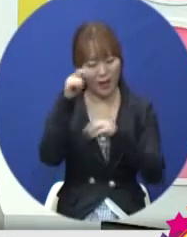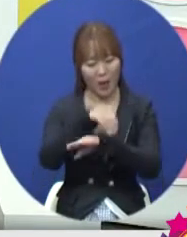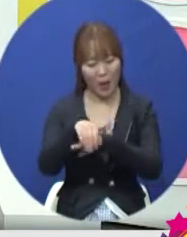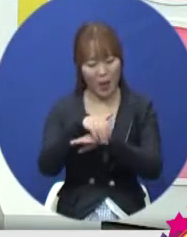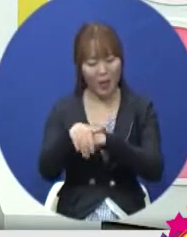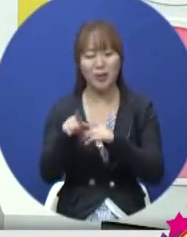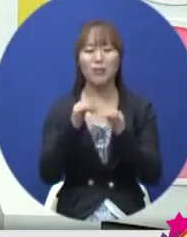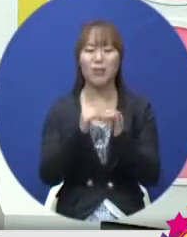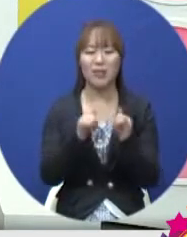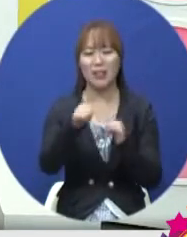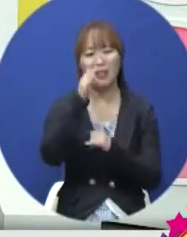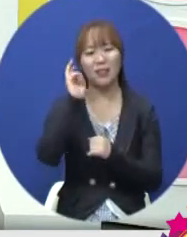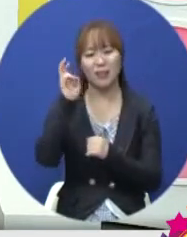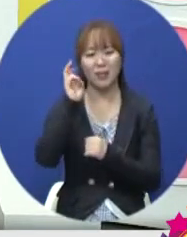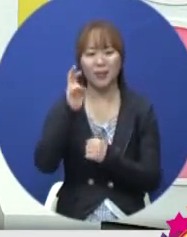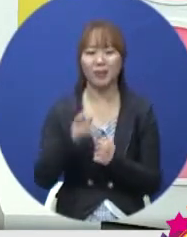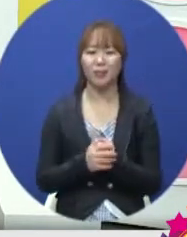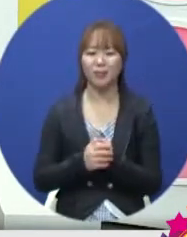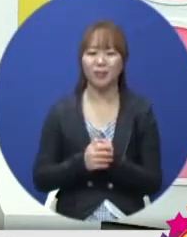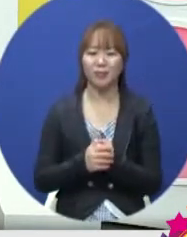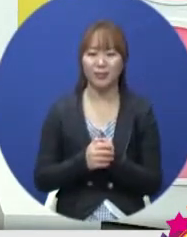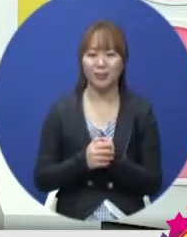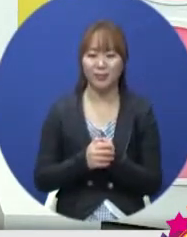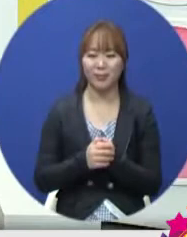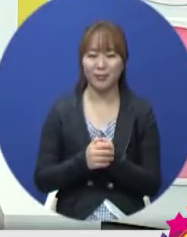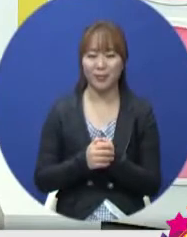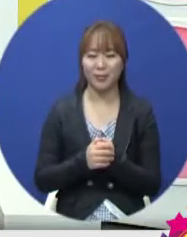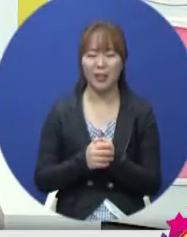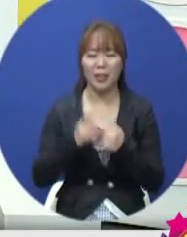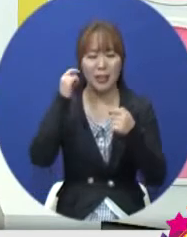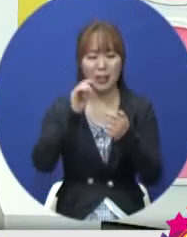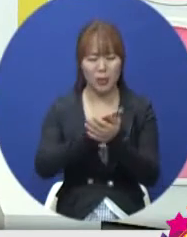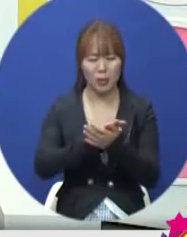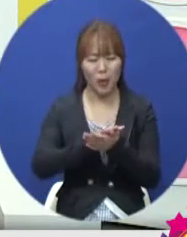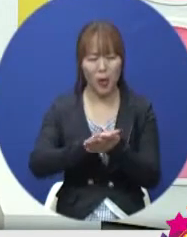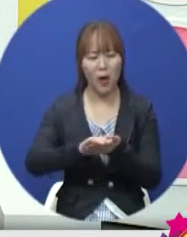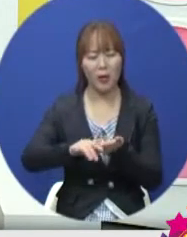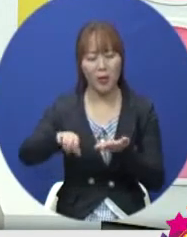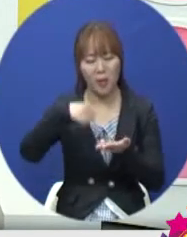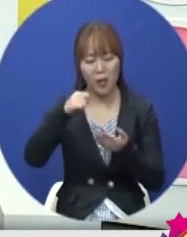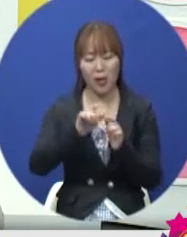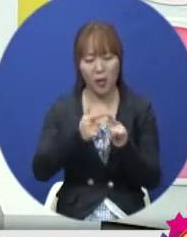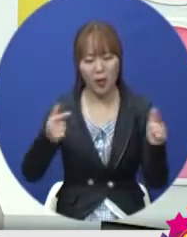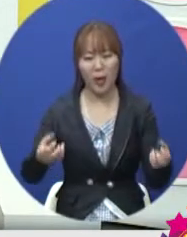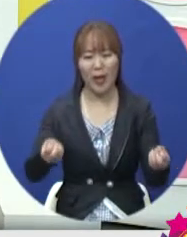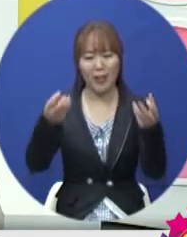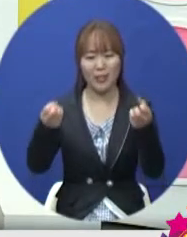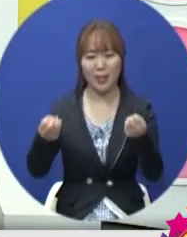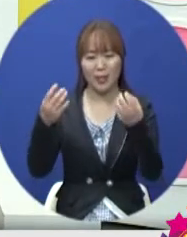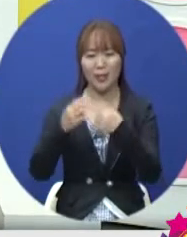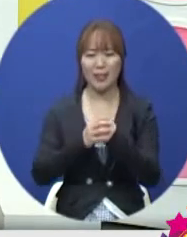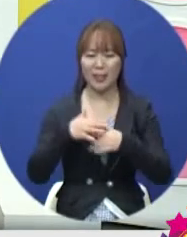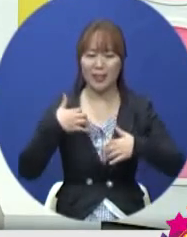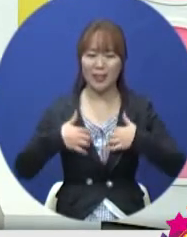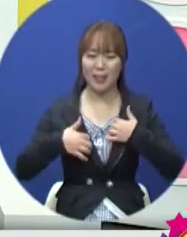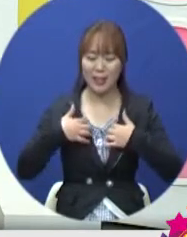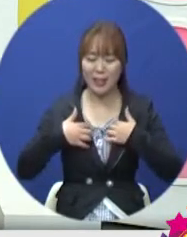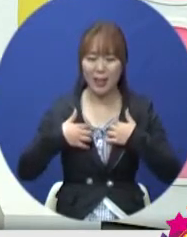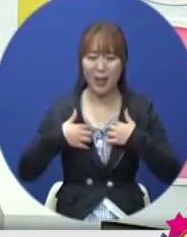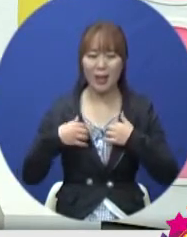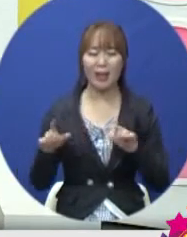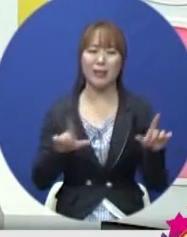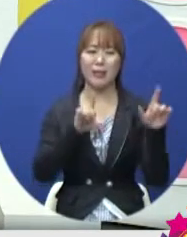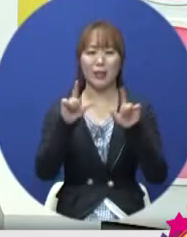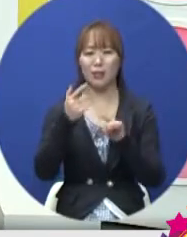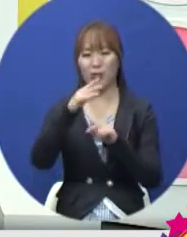계획을 세우시는 분들도 아마 계실 것 같습니다. 네, 네. 시원한 먹거리와 다채로운 행사로 신나게 즐기실